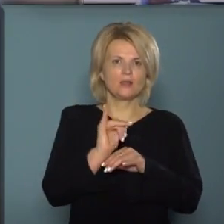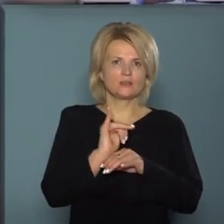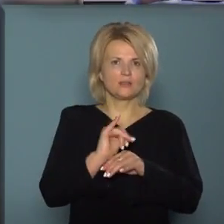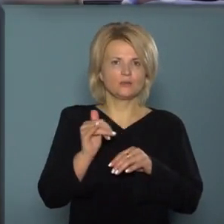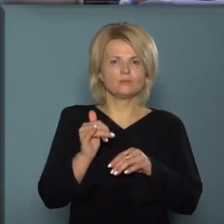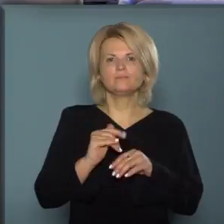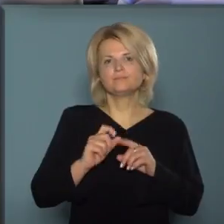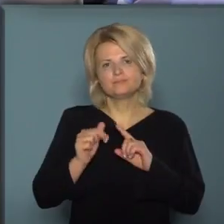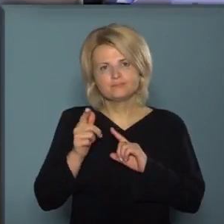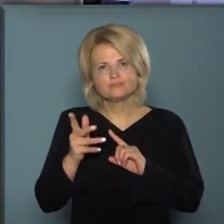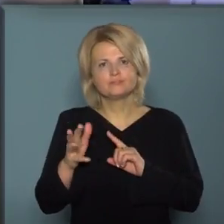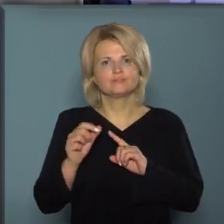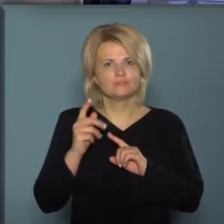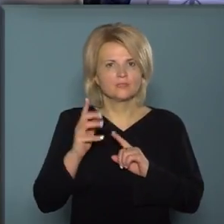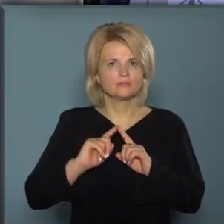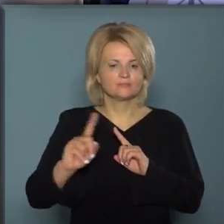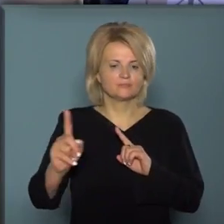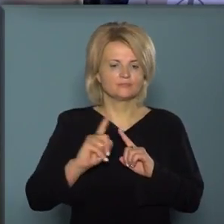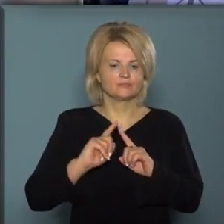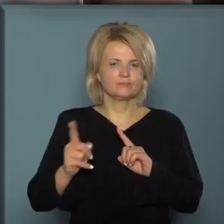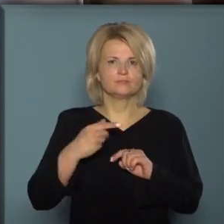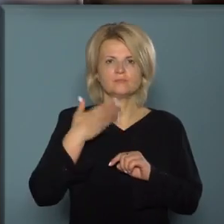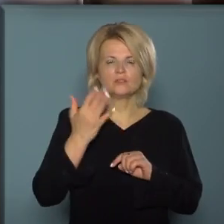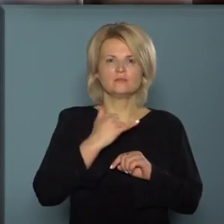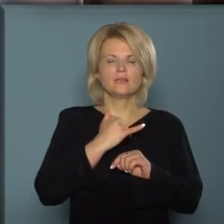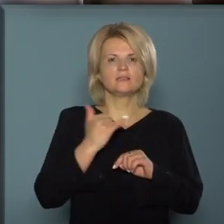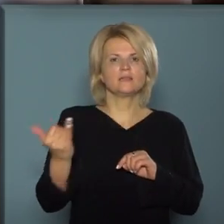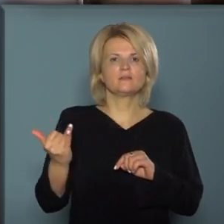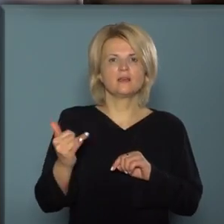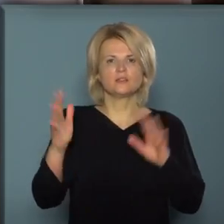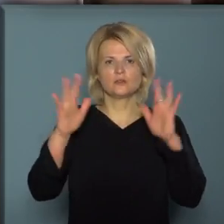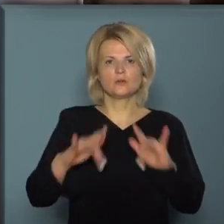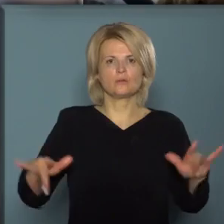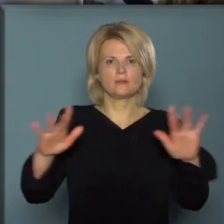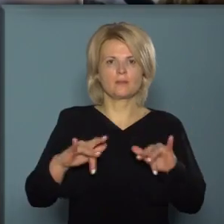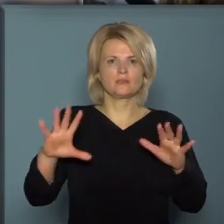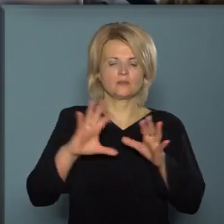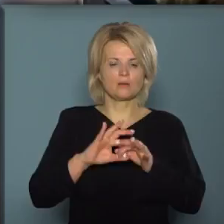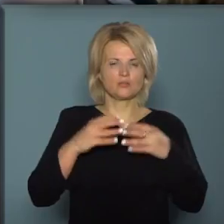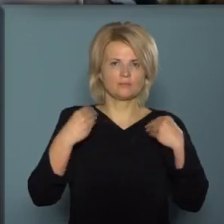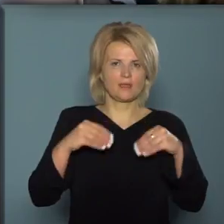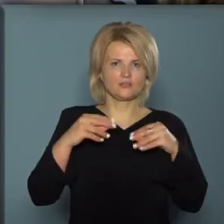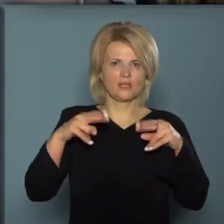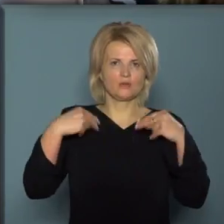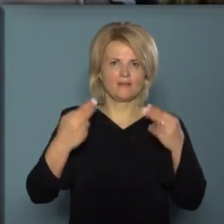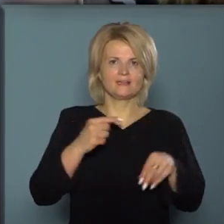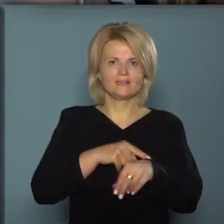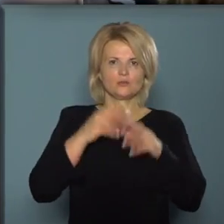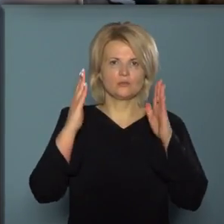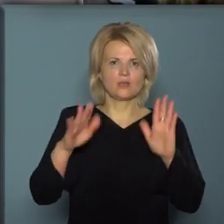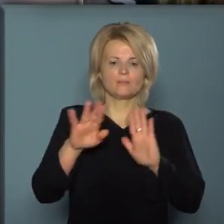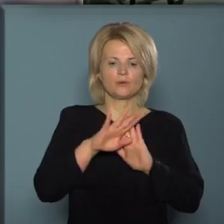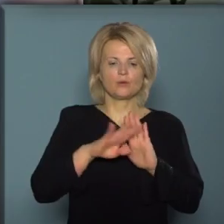igazgatóként látogatja nap mint nap. A fél évszázados jubileumhoz kapcsolódva ő mesélt a következő időszak